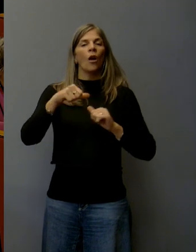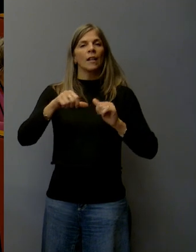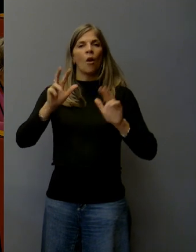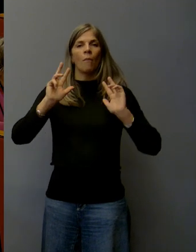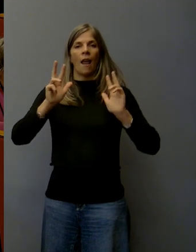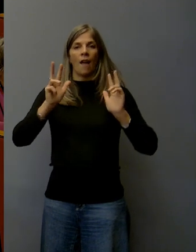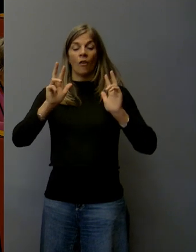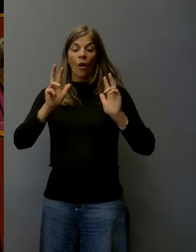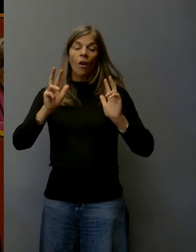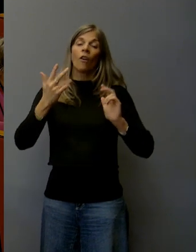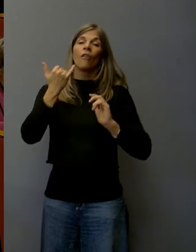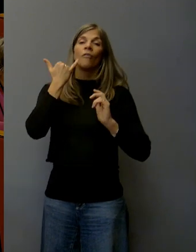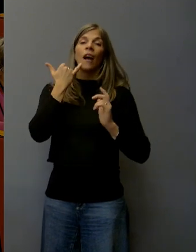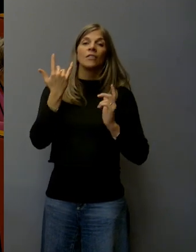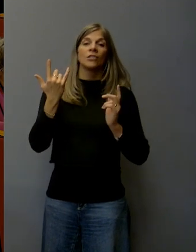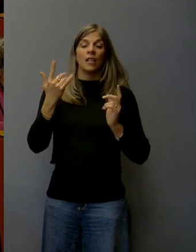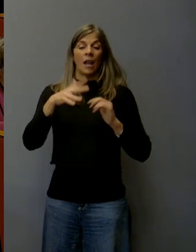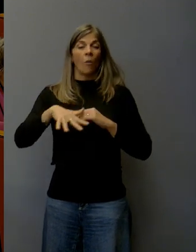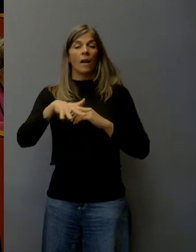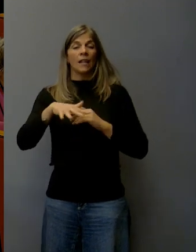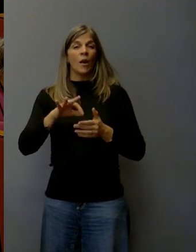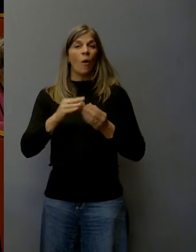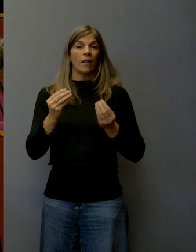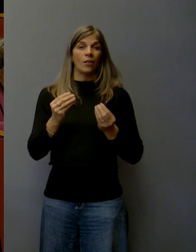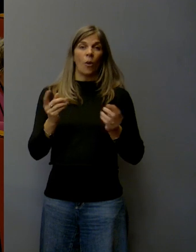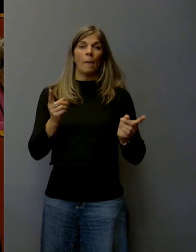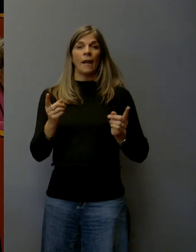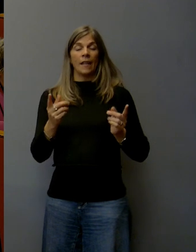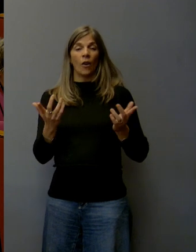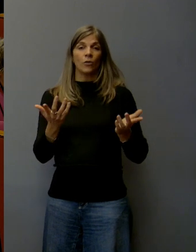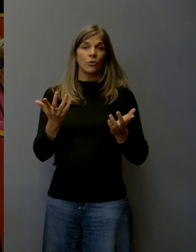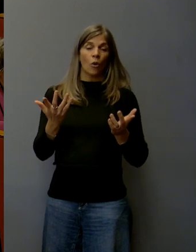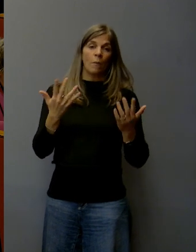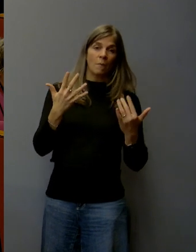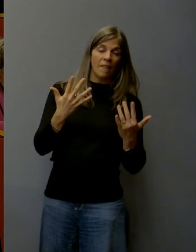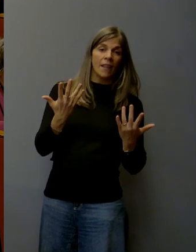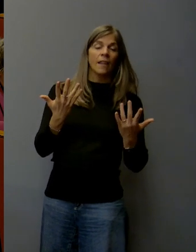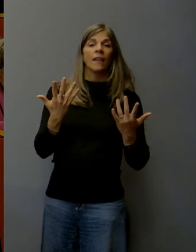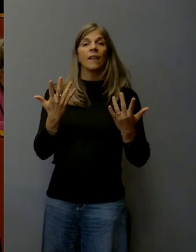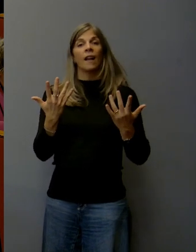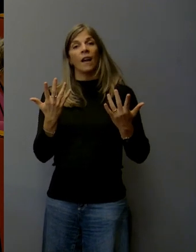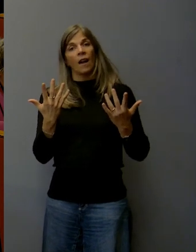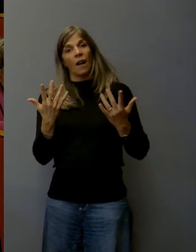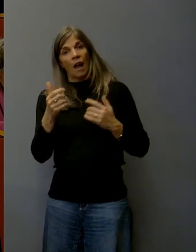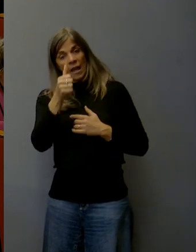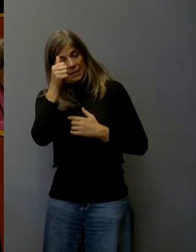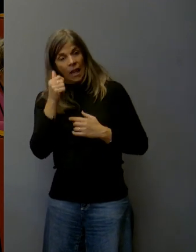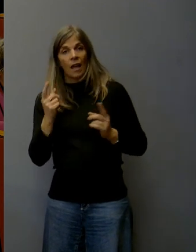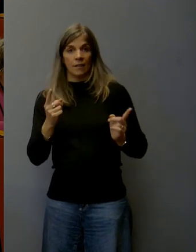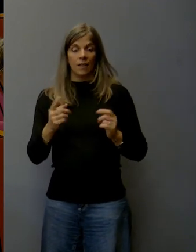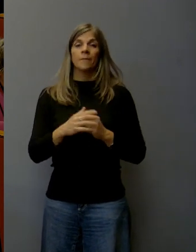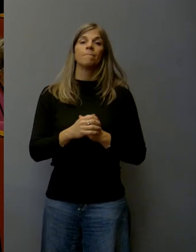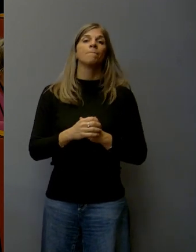vengano organizzati all'interno dei Quartieri durante diciamo il periodo primaverile o estivo